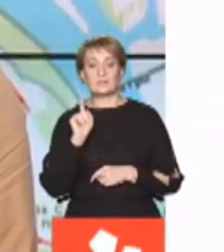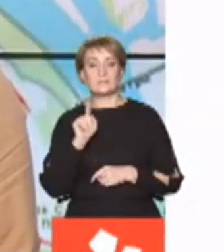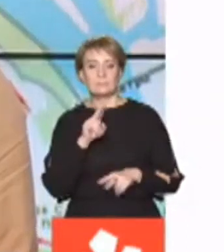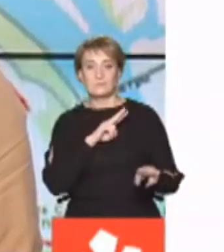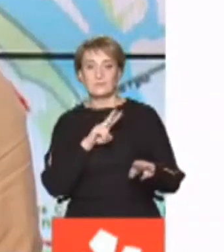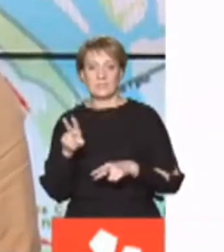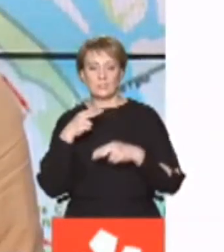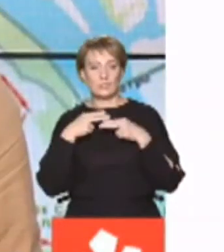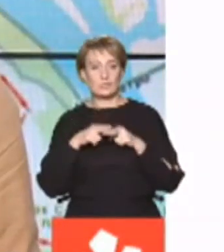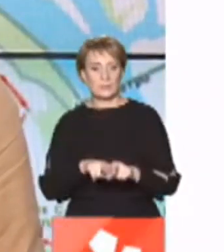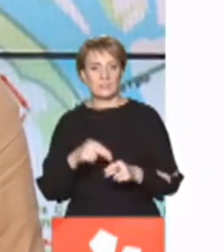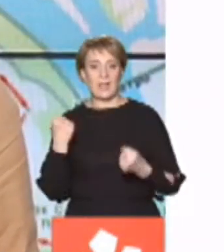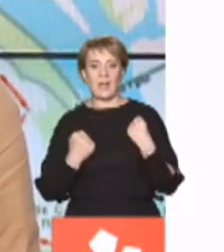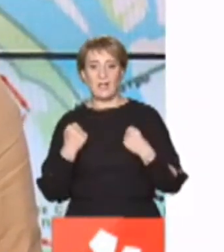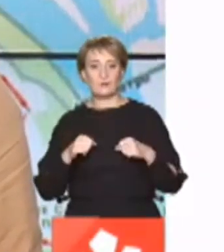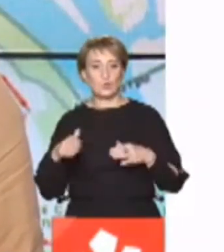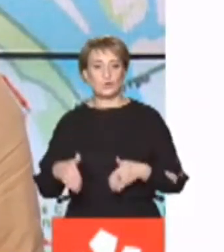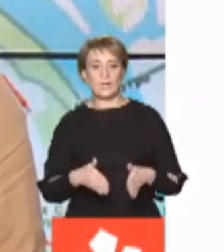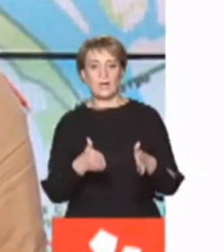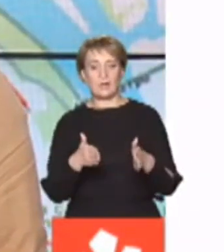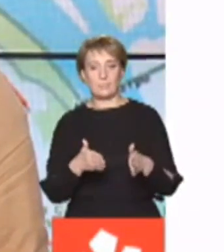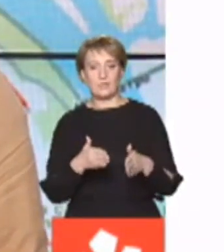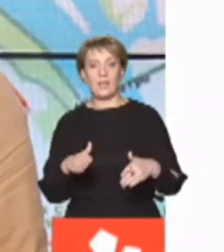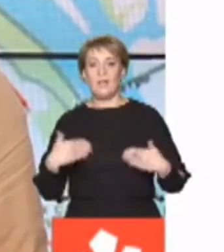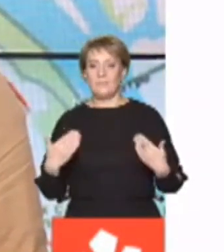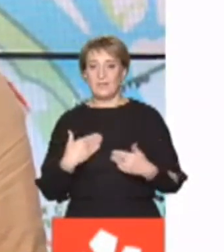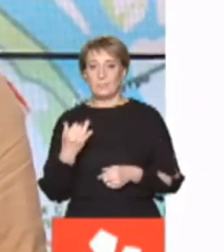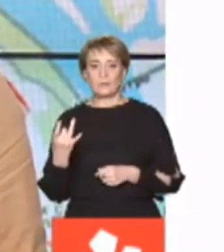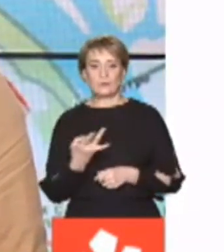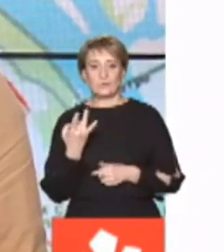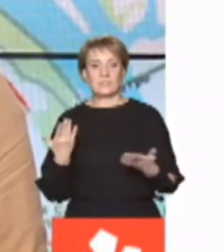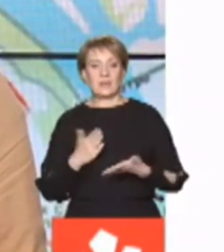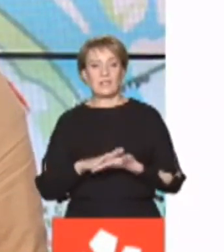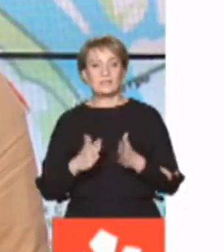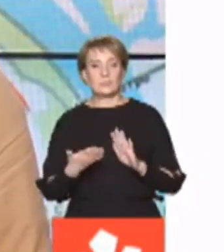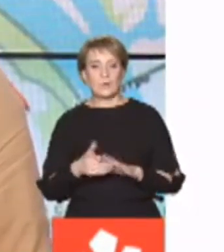за столичними автошляхами, вона разом із нами в студії. Мар'яно, вітаємо тебе ще раз. Яка ситуація на дорогах?